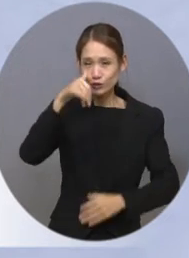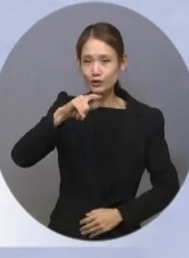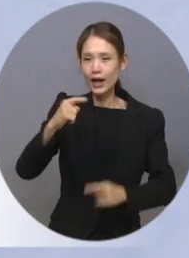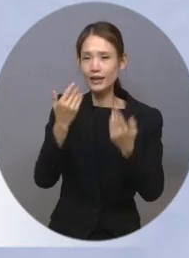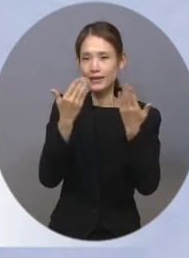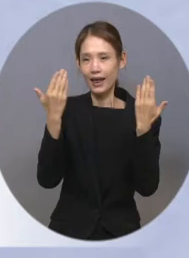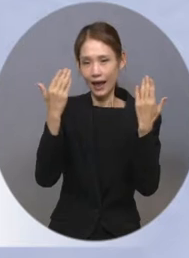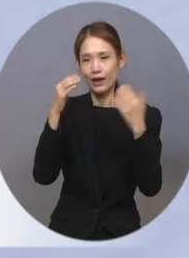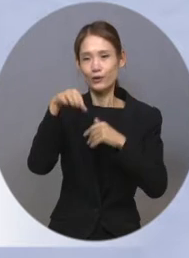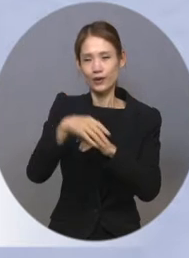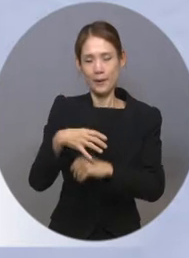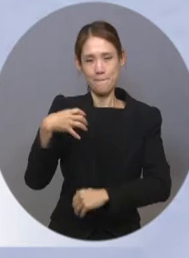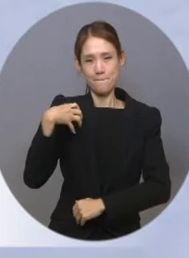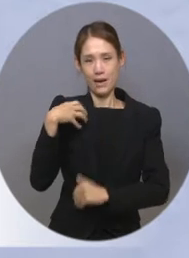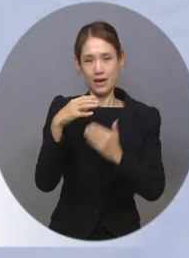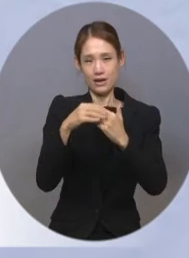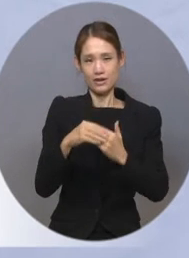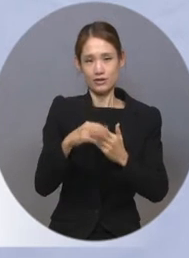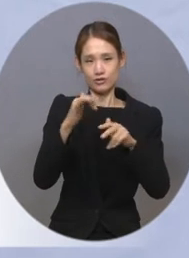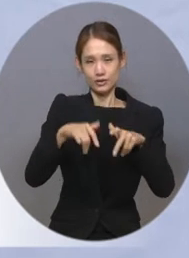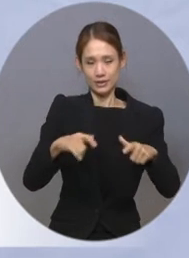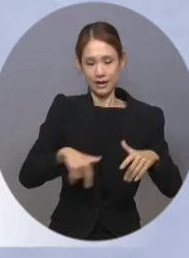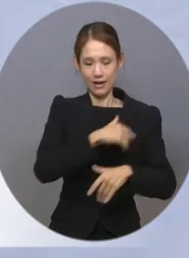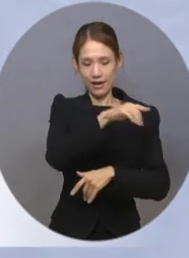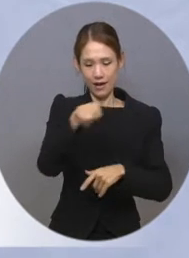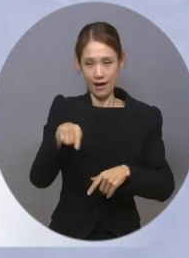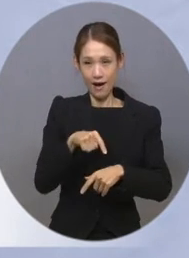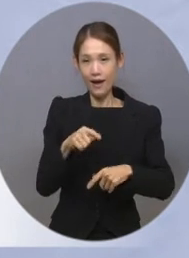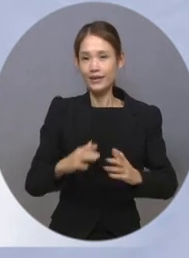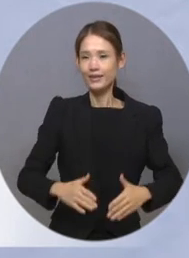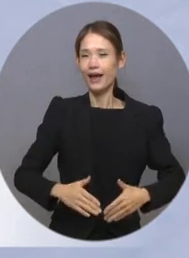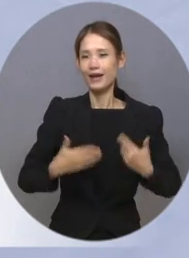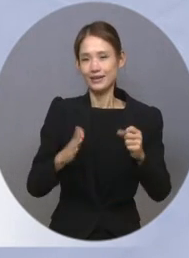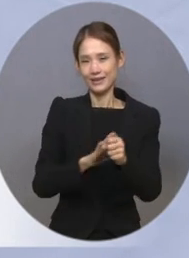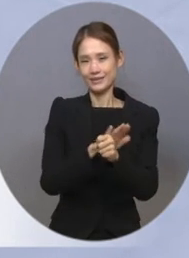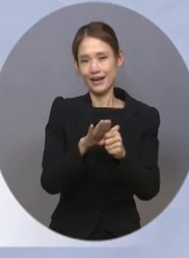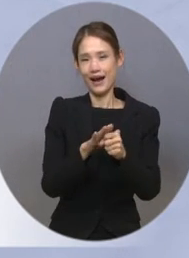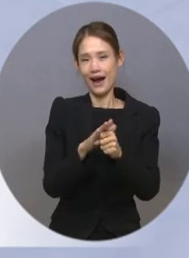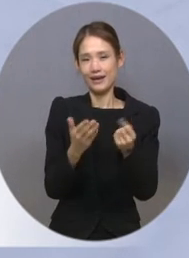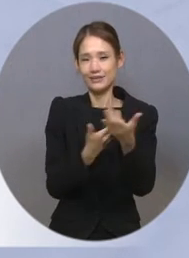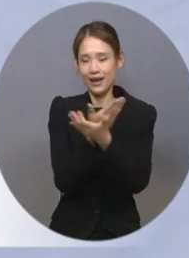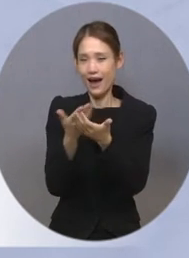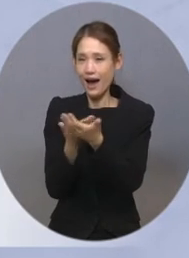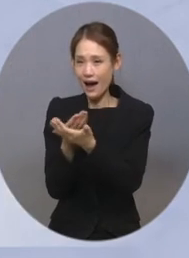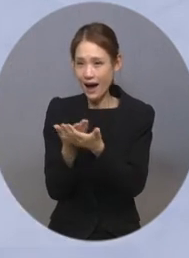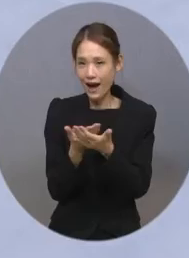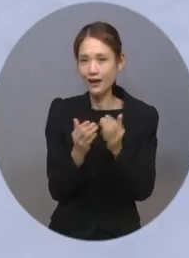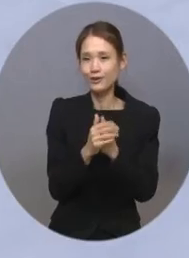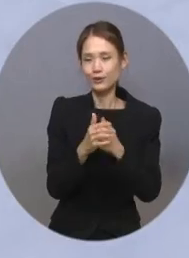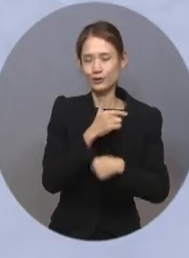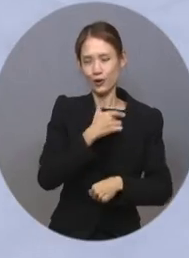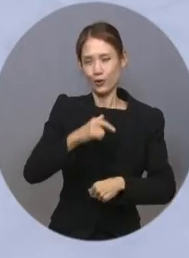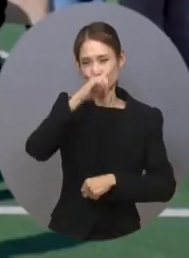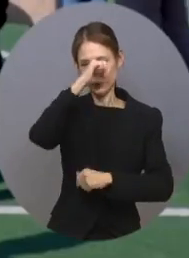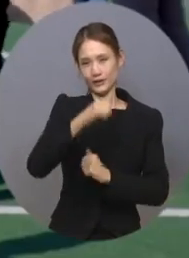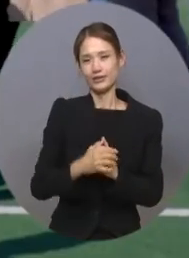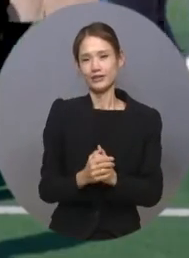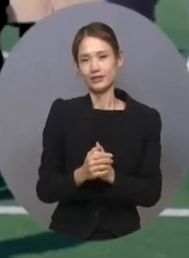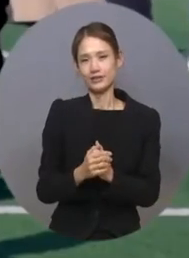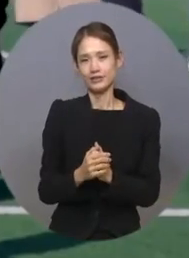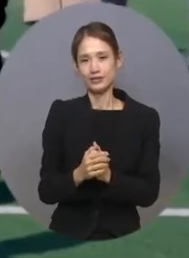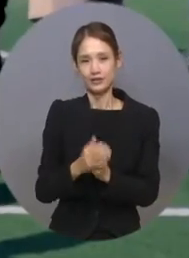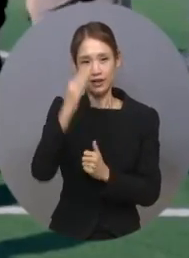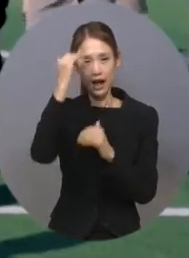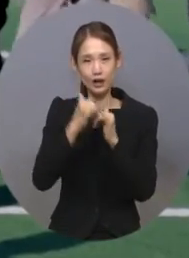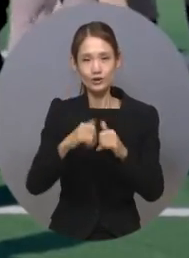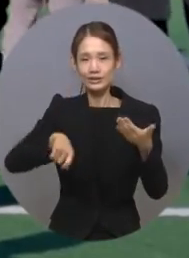대해서 우리 군산 지역의 따뜻함, 그런 사랑을 나누는 것 같아서 너무나 기분이 좋습니다.